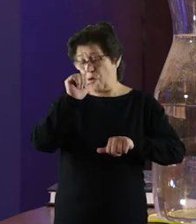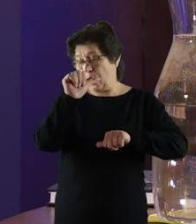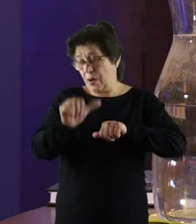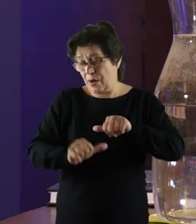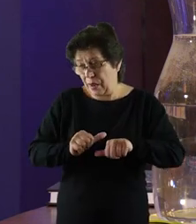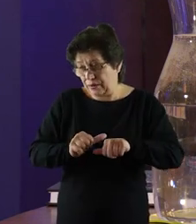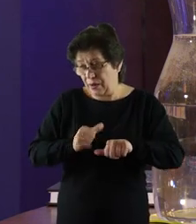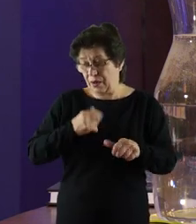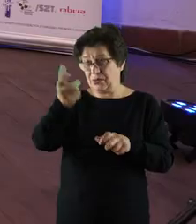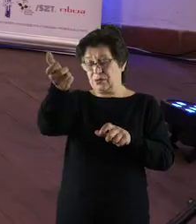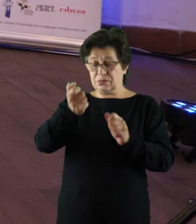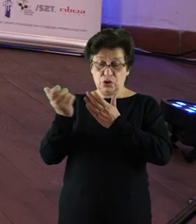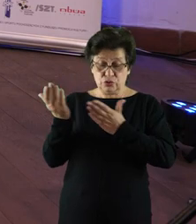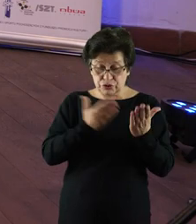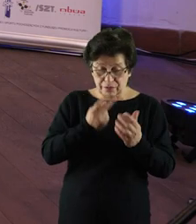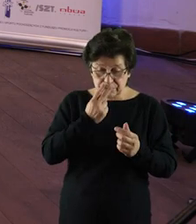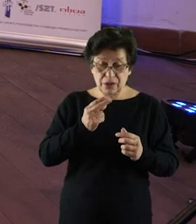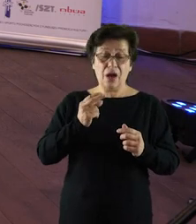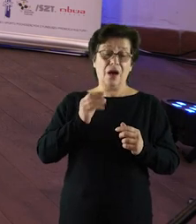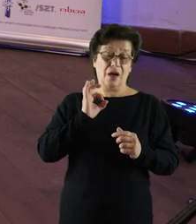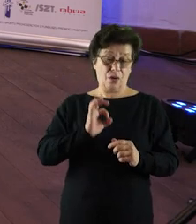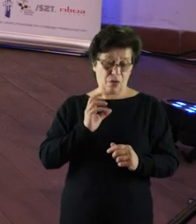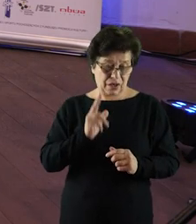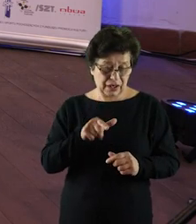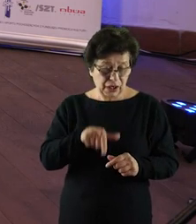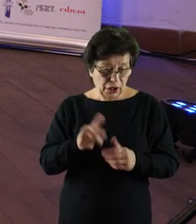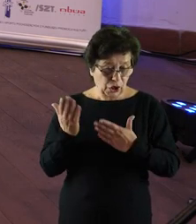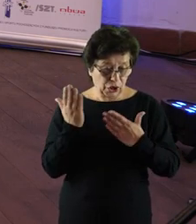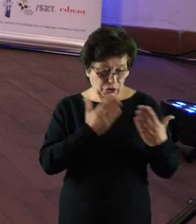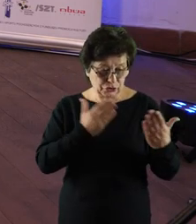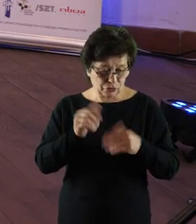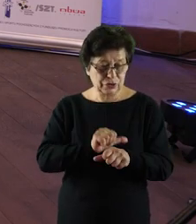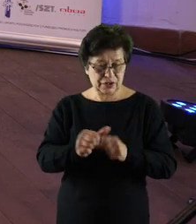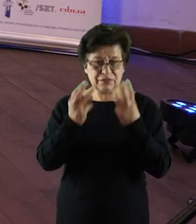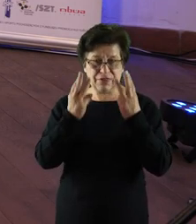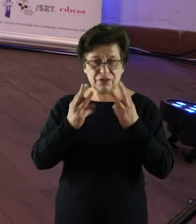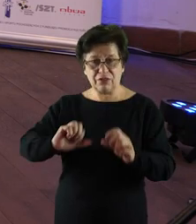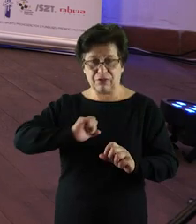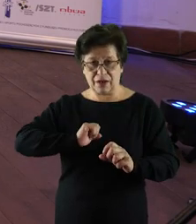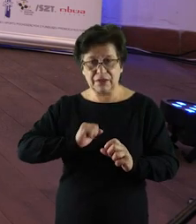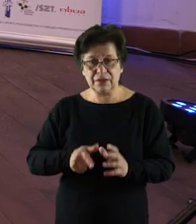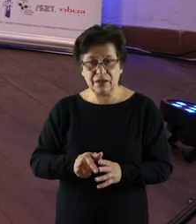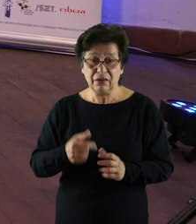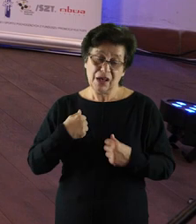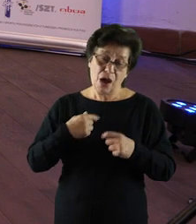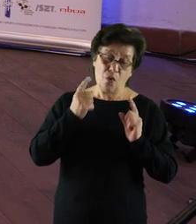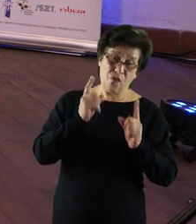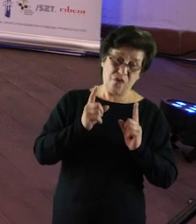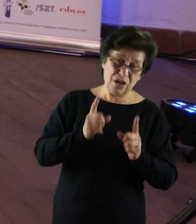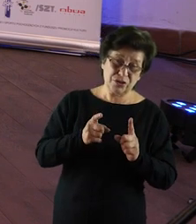nagle okazuje się ważna. Albo nagle wiem, dlaczego była taka popularna i potrzebna. A więc ja uważam,